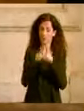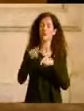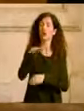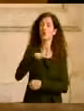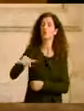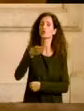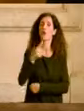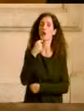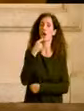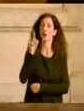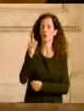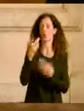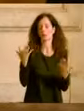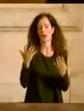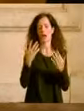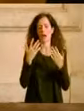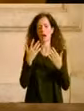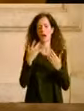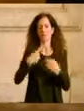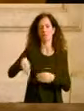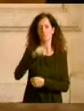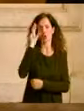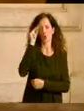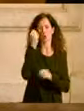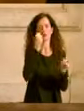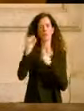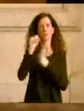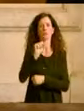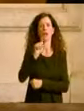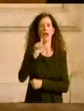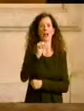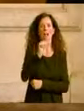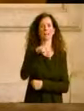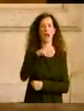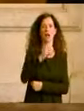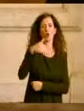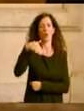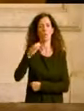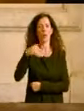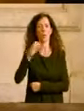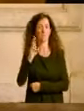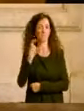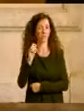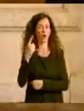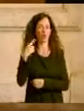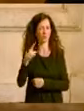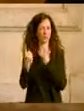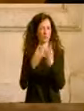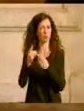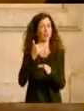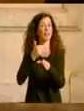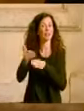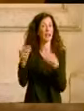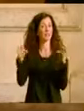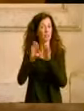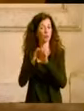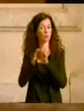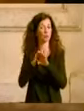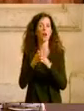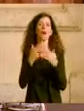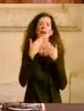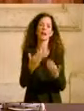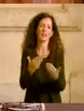famosa purtroppo di Alzano e Nembro, dove il rimpallo di responsabilità ha ritardato probabilmente la chiusura. Grazie